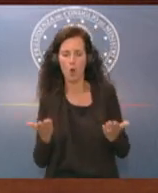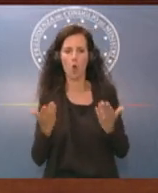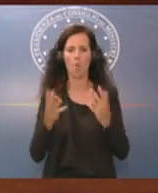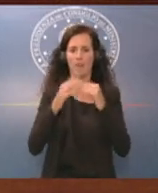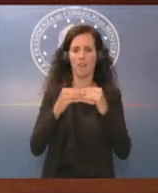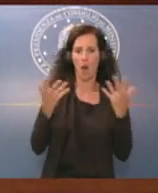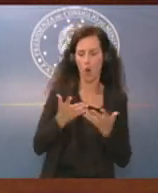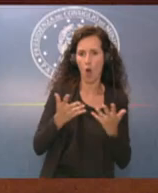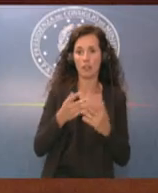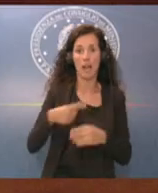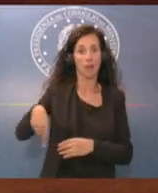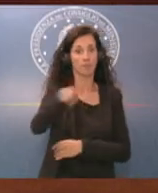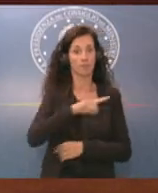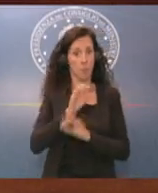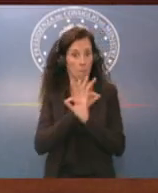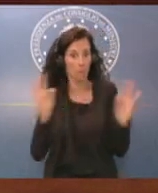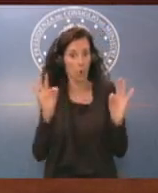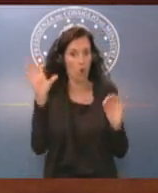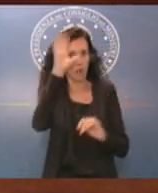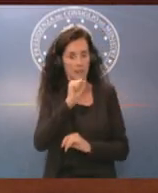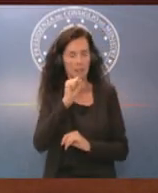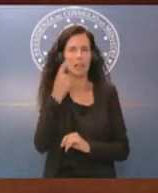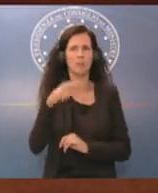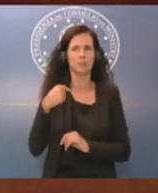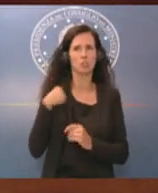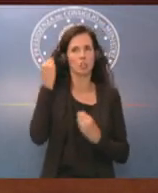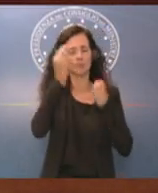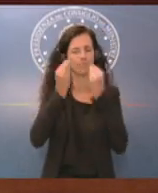sono pronti a recepirlo? Mi interroga un po' su questo.